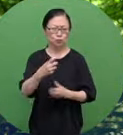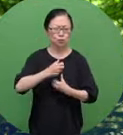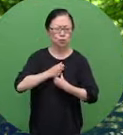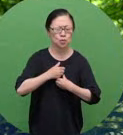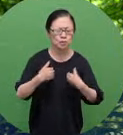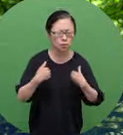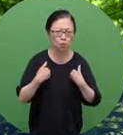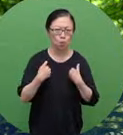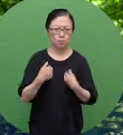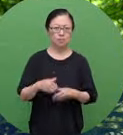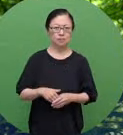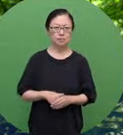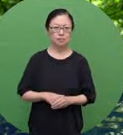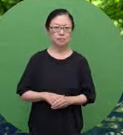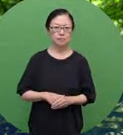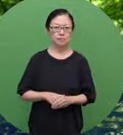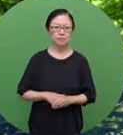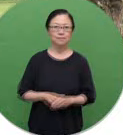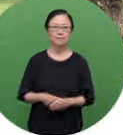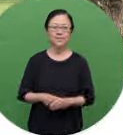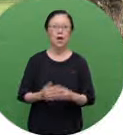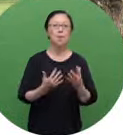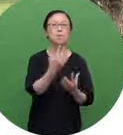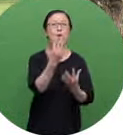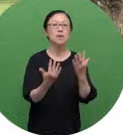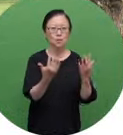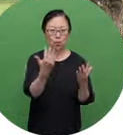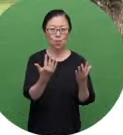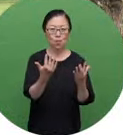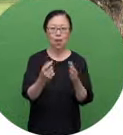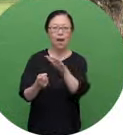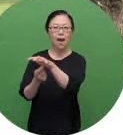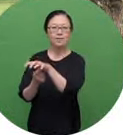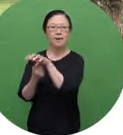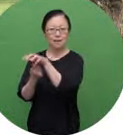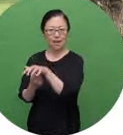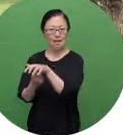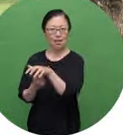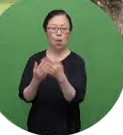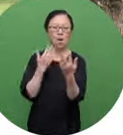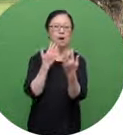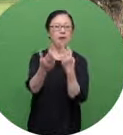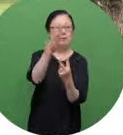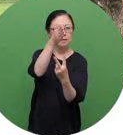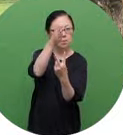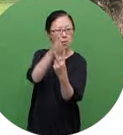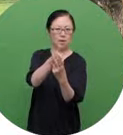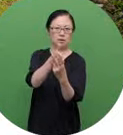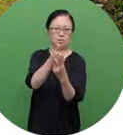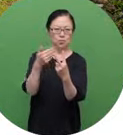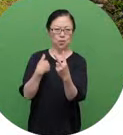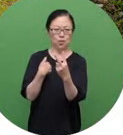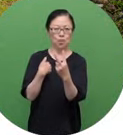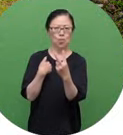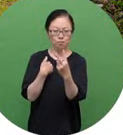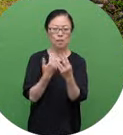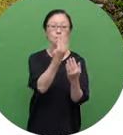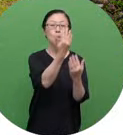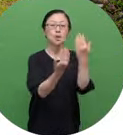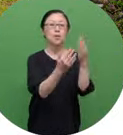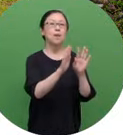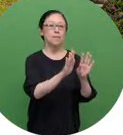への注意が必要です。 やっぱり人里と森っていうのをちゃんと分けるための、草